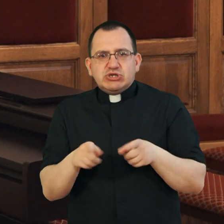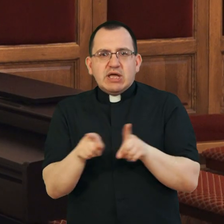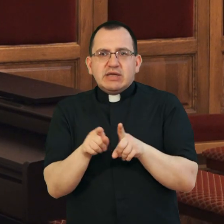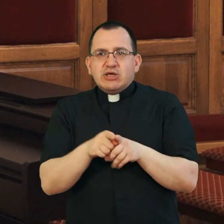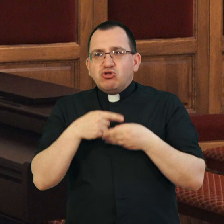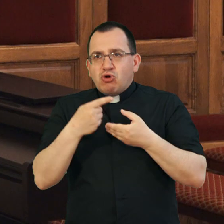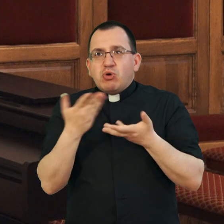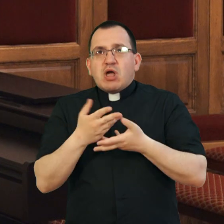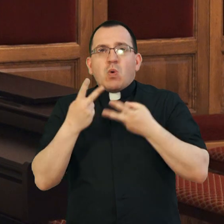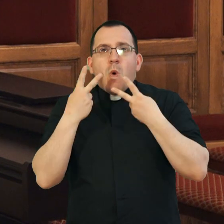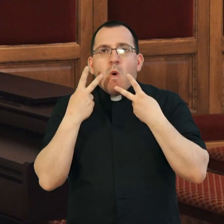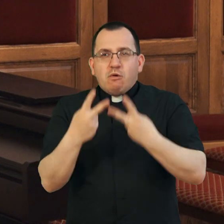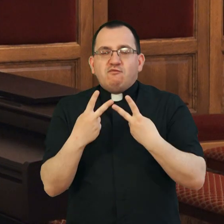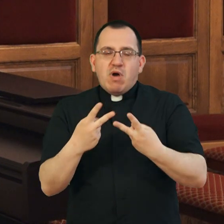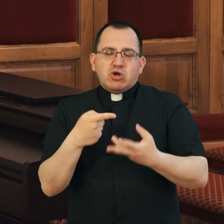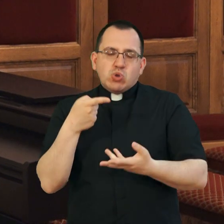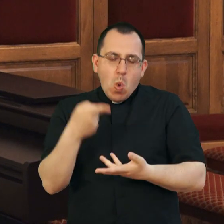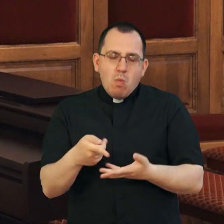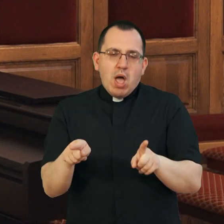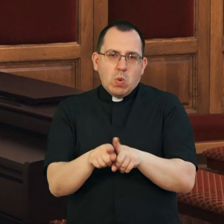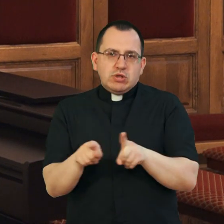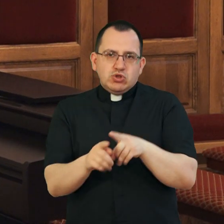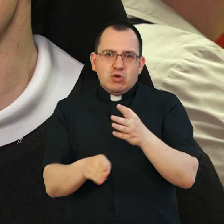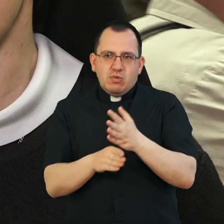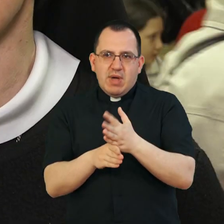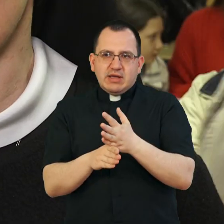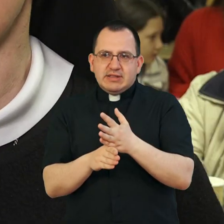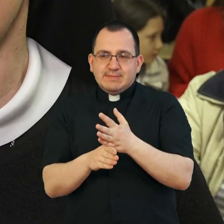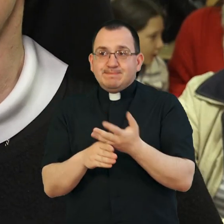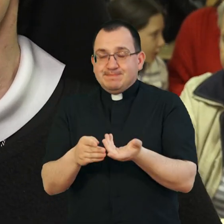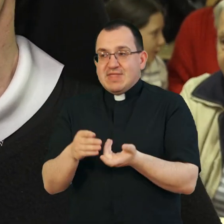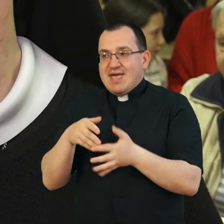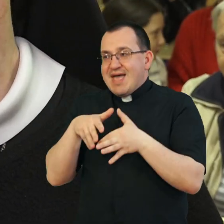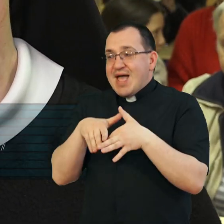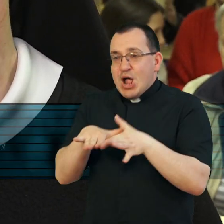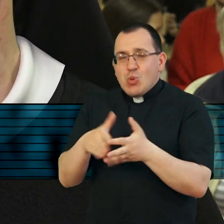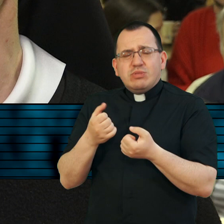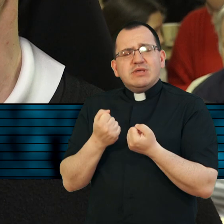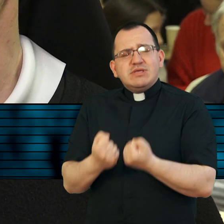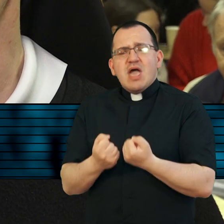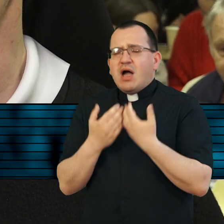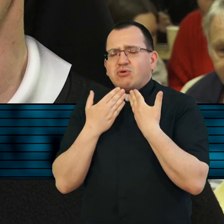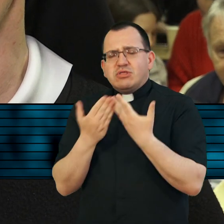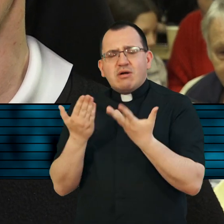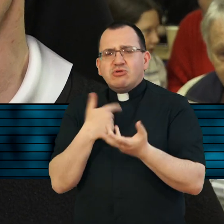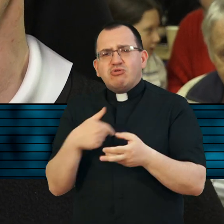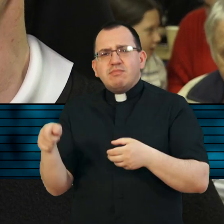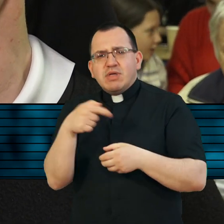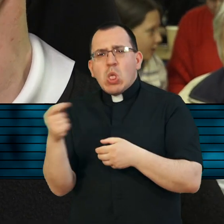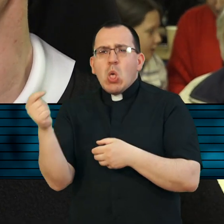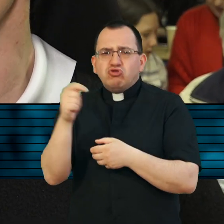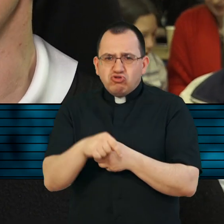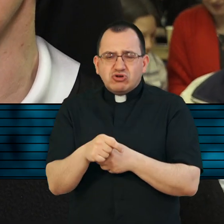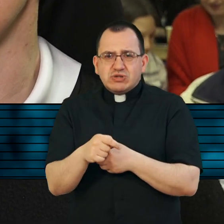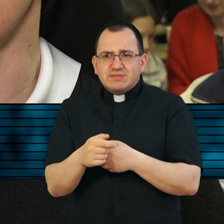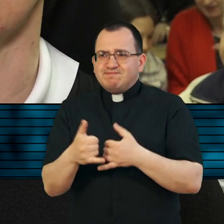ovaj vid pomoći ukrajinskim izbjeglicama. Pa inače, ljudi su stvarno zahvalne zato što smo došli i za njih je